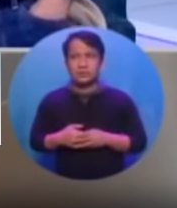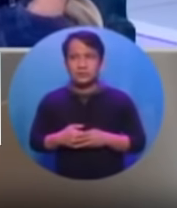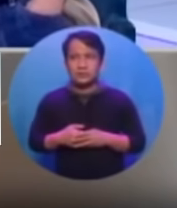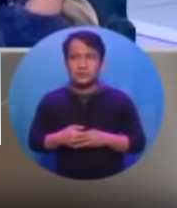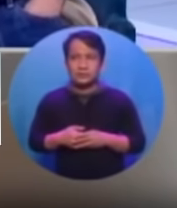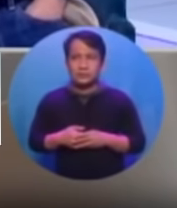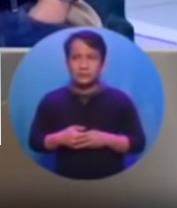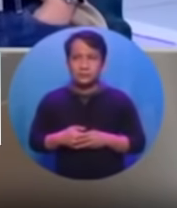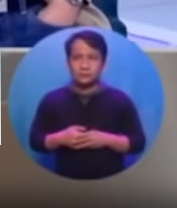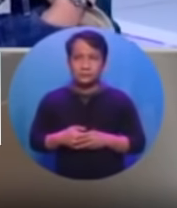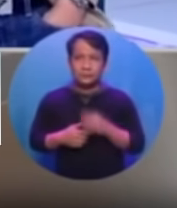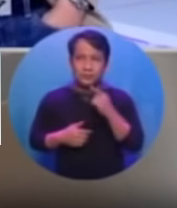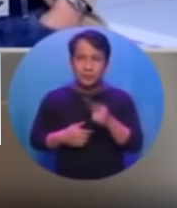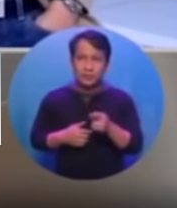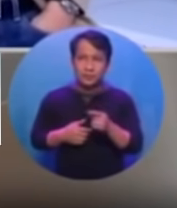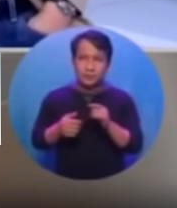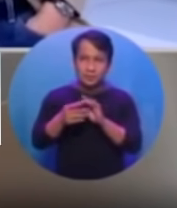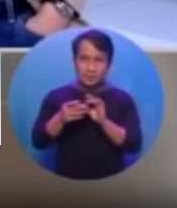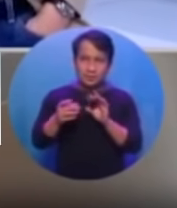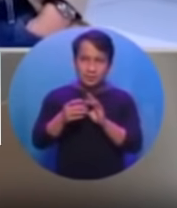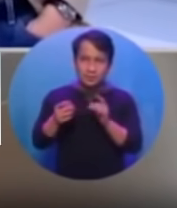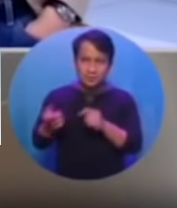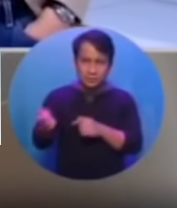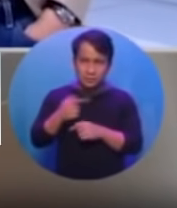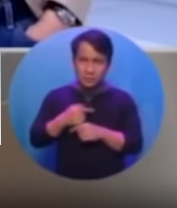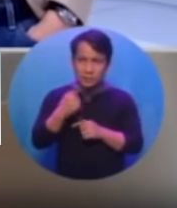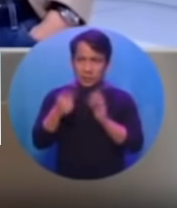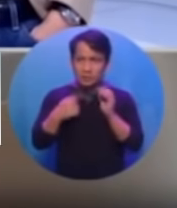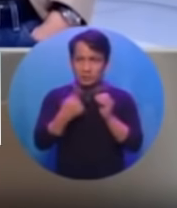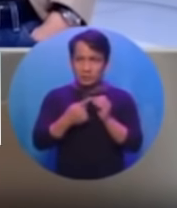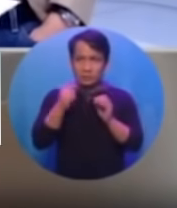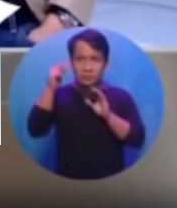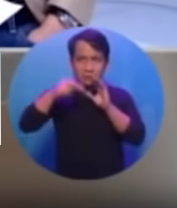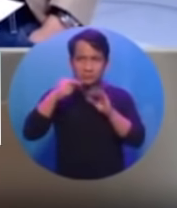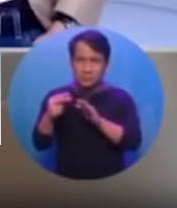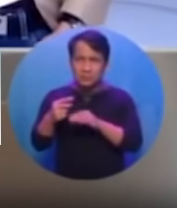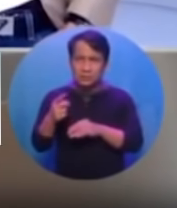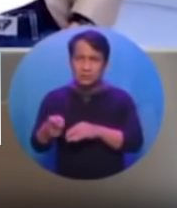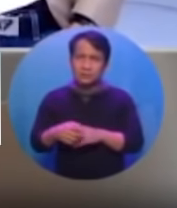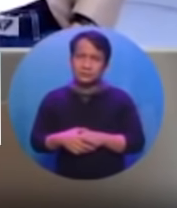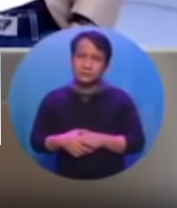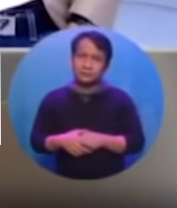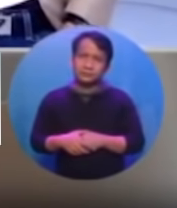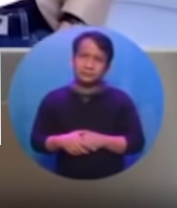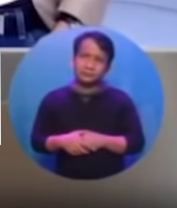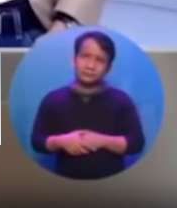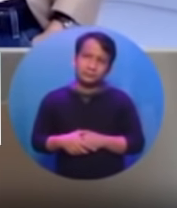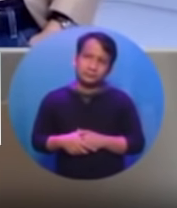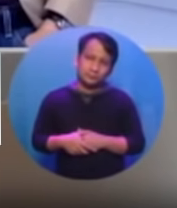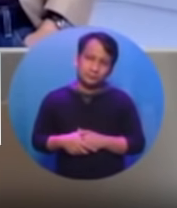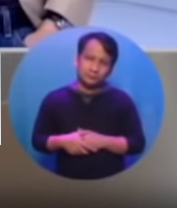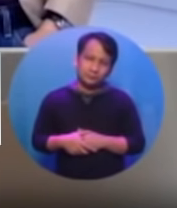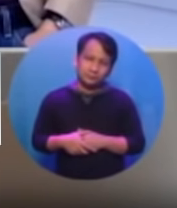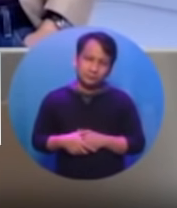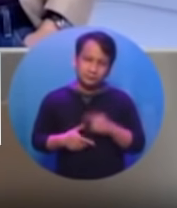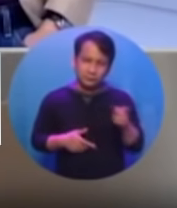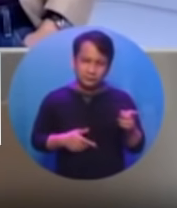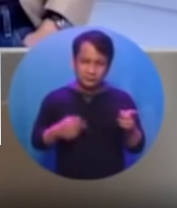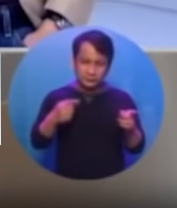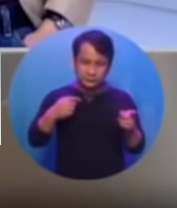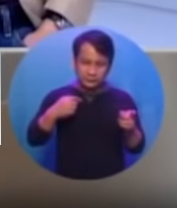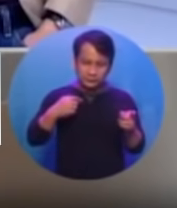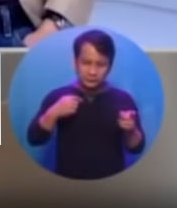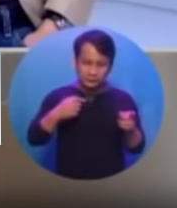Neil. Pwede po bang pakikwento sa amin yung nangyari sa video? Ba't nangyari po yun? Bali, sir, kasi dumating ako